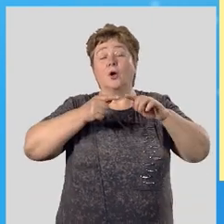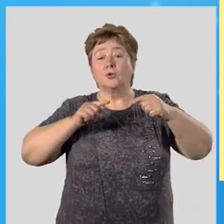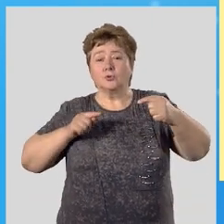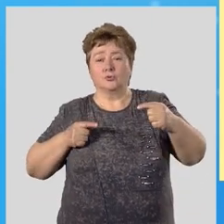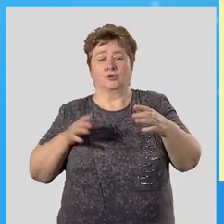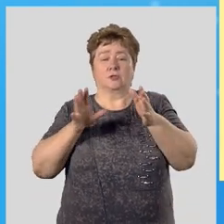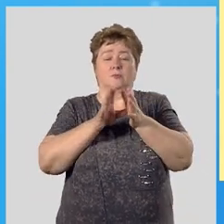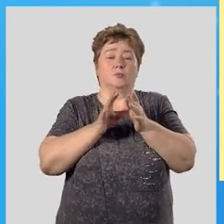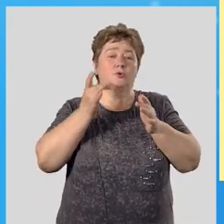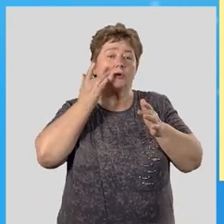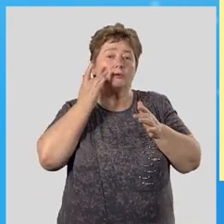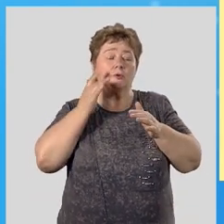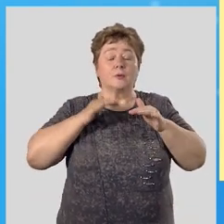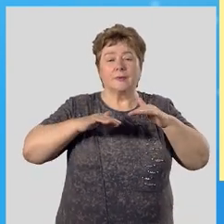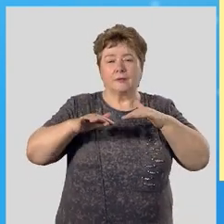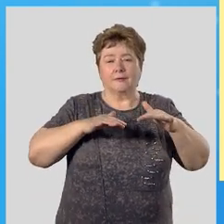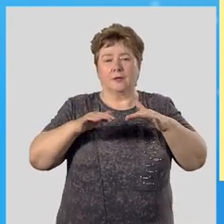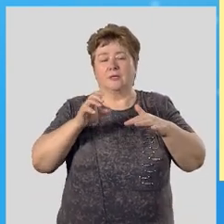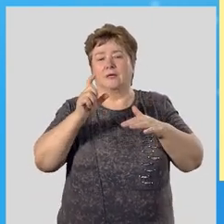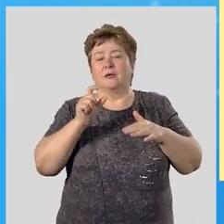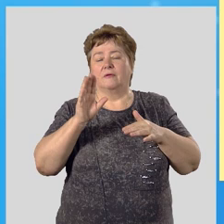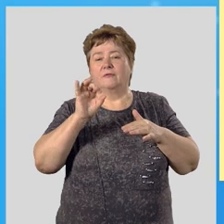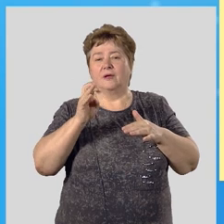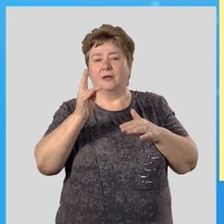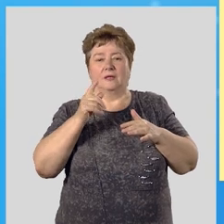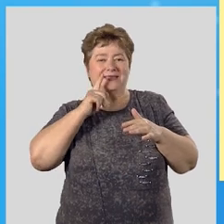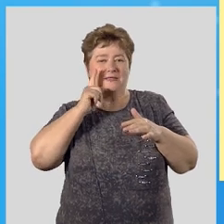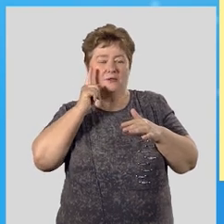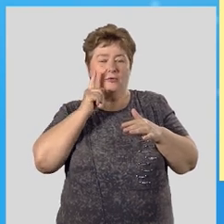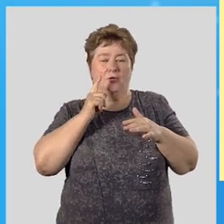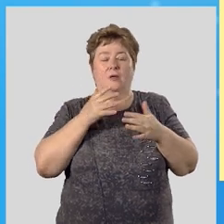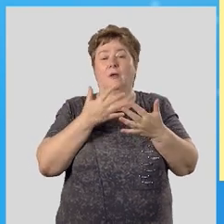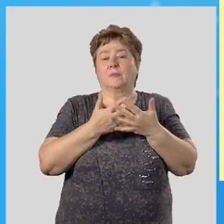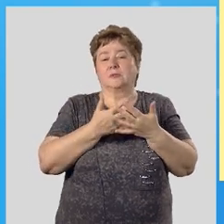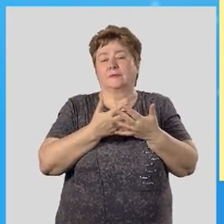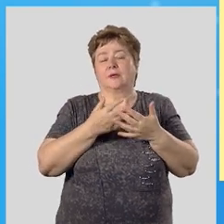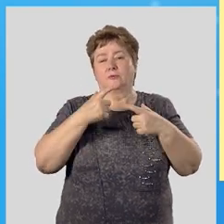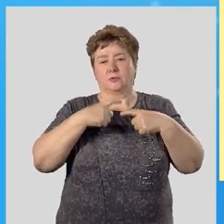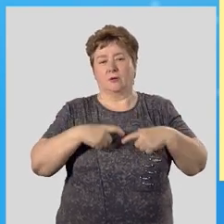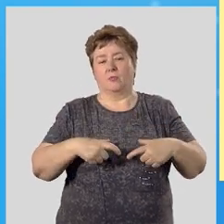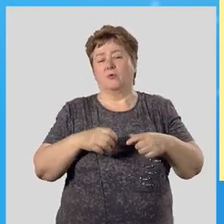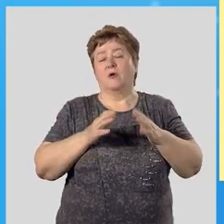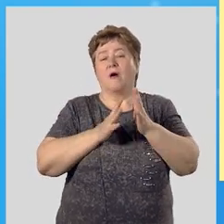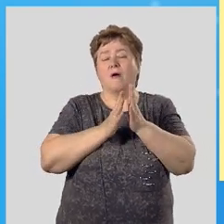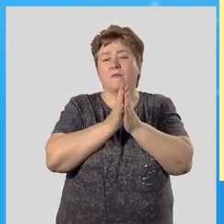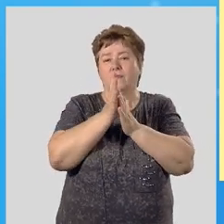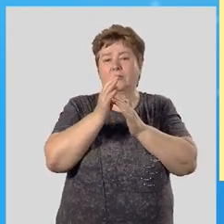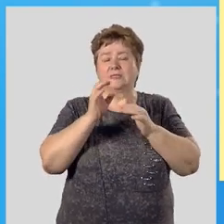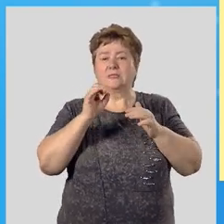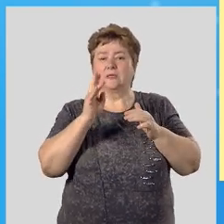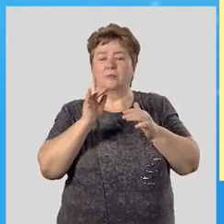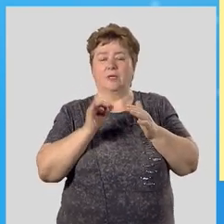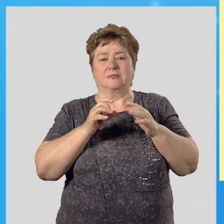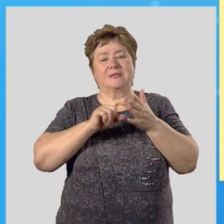Жгутики, с помощью которых передвигается эвглена зеленая, представляют собой выросты